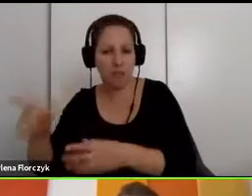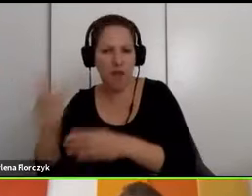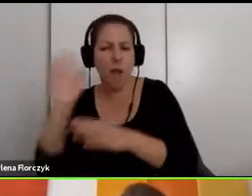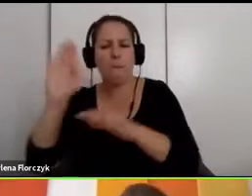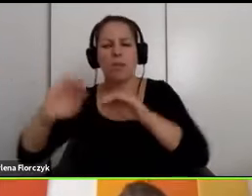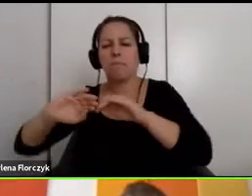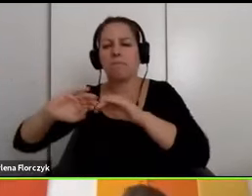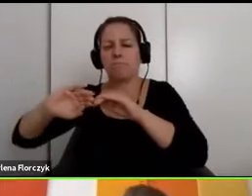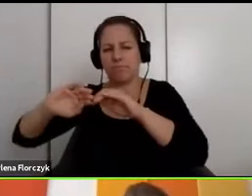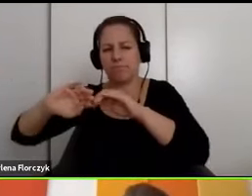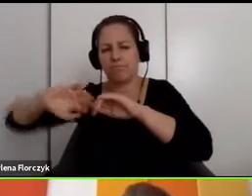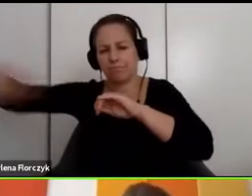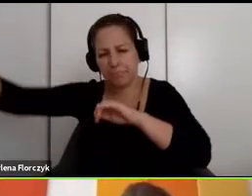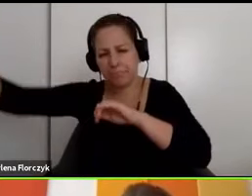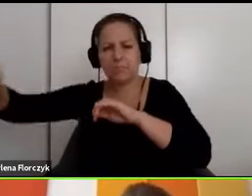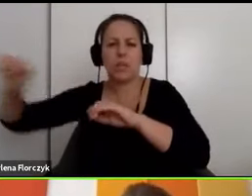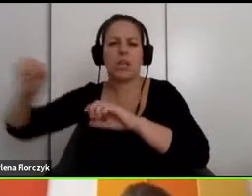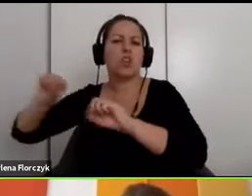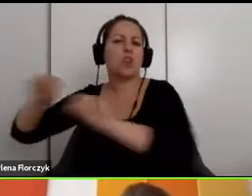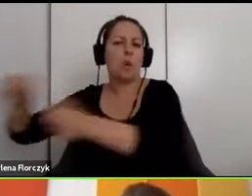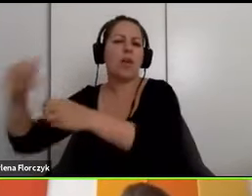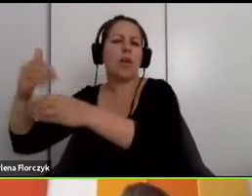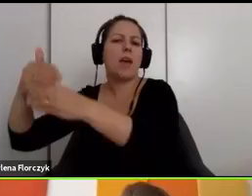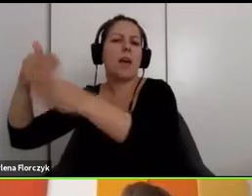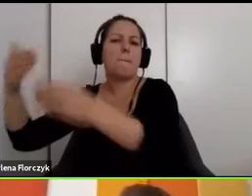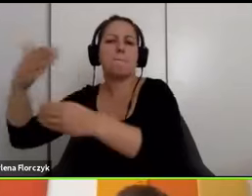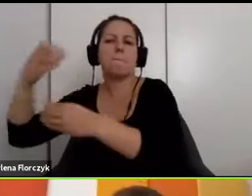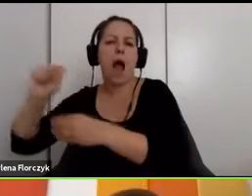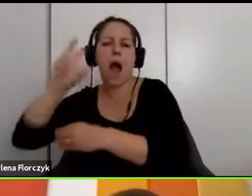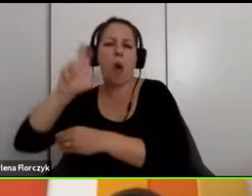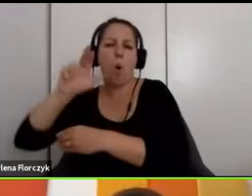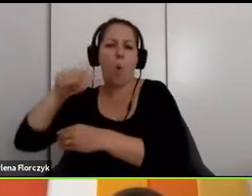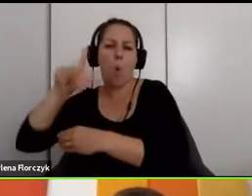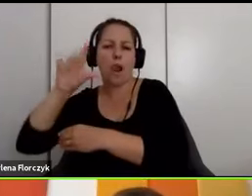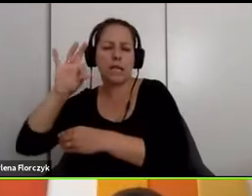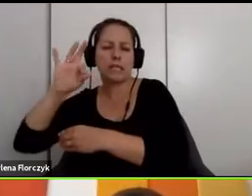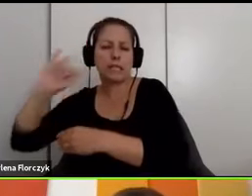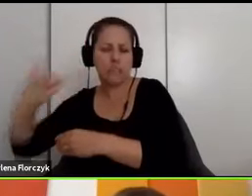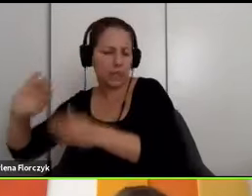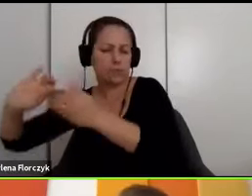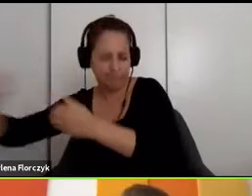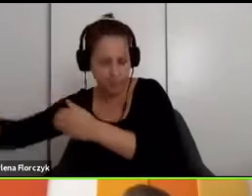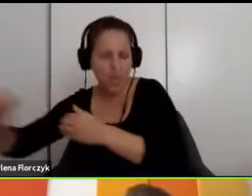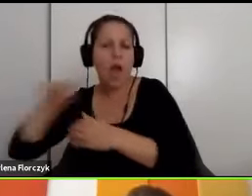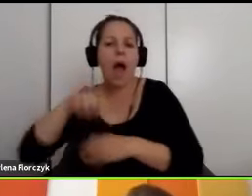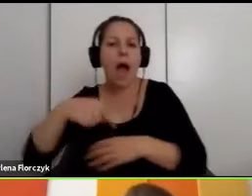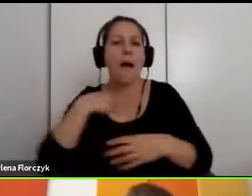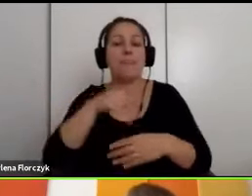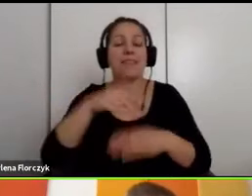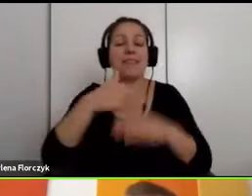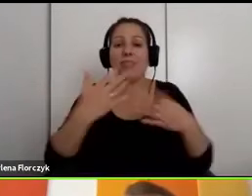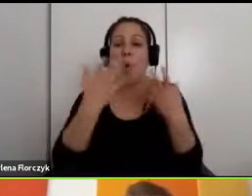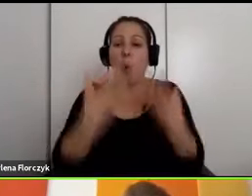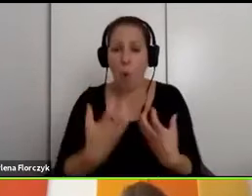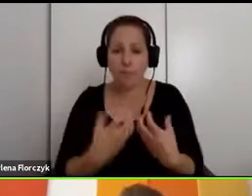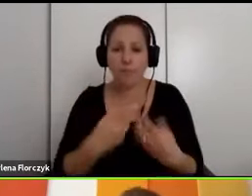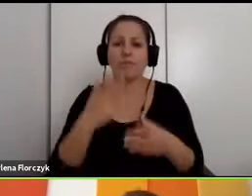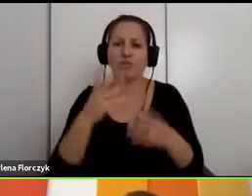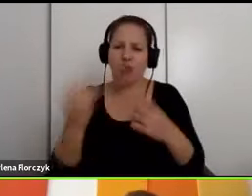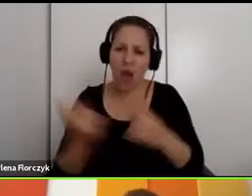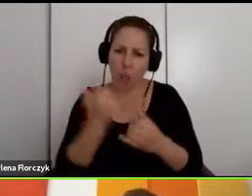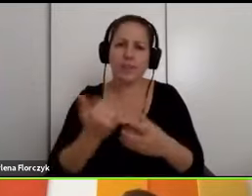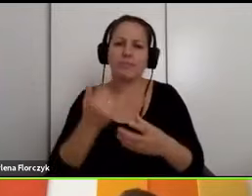oddzielili i działają jako Ognisko Teatralno-Mochulskich. A tutaj w Ognisko Teatralno-Ochoty jakby my cały czas funkcjonowaliśmy